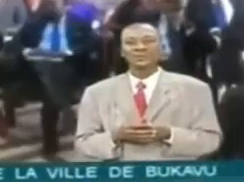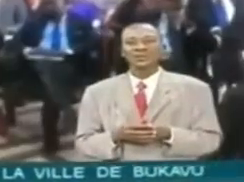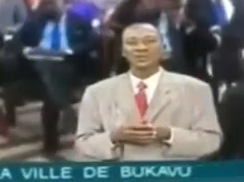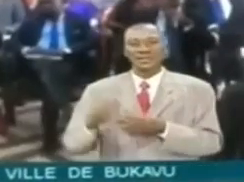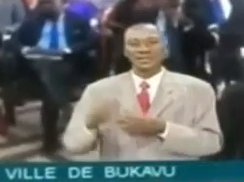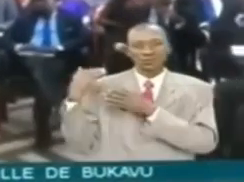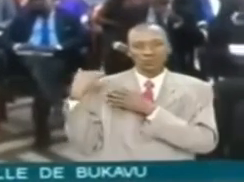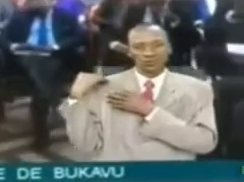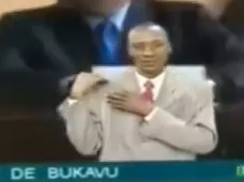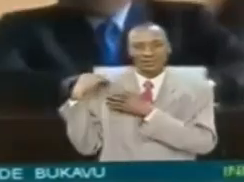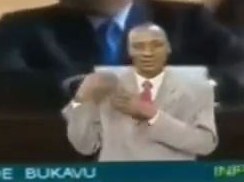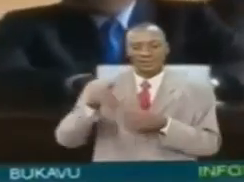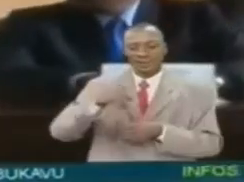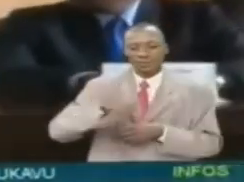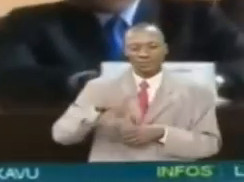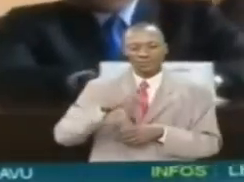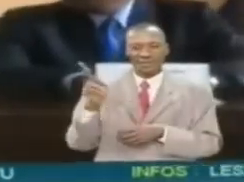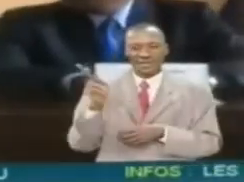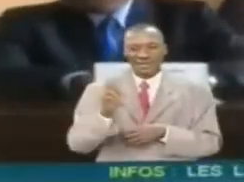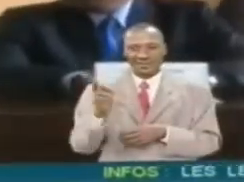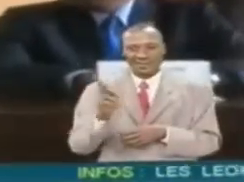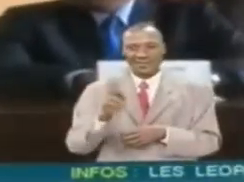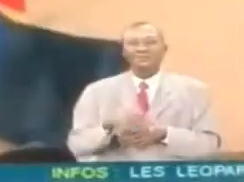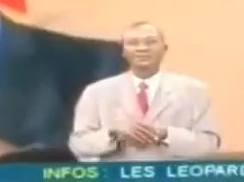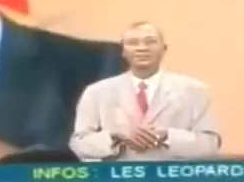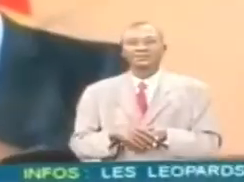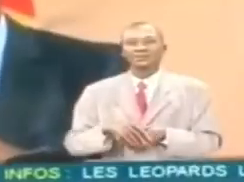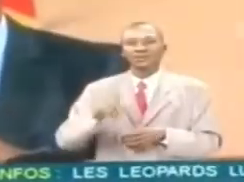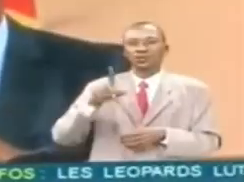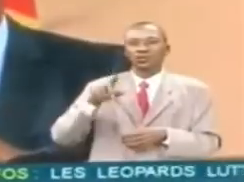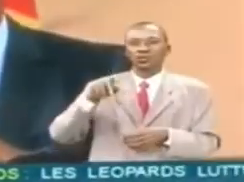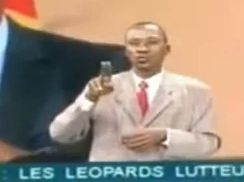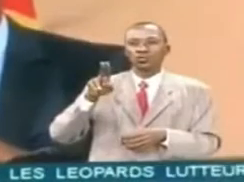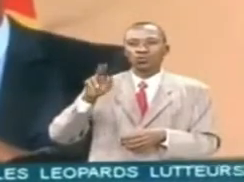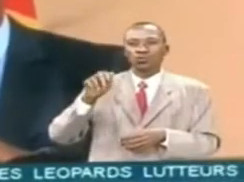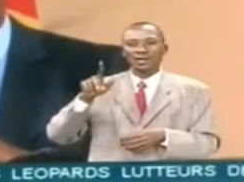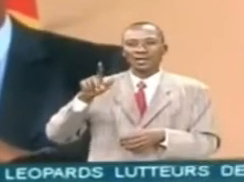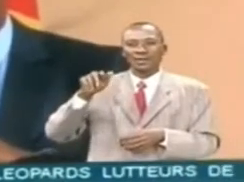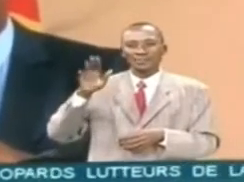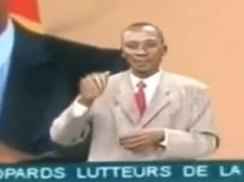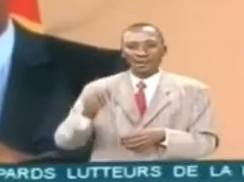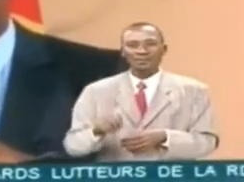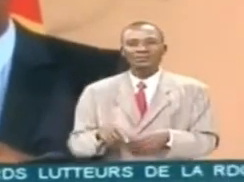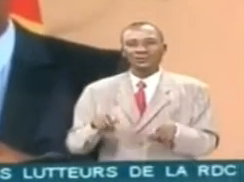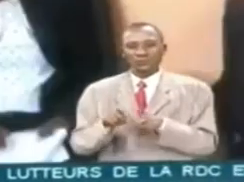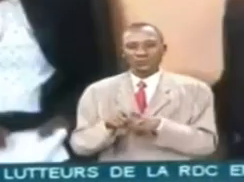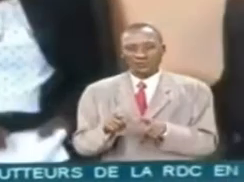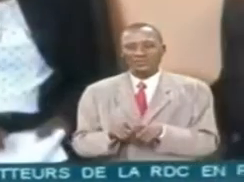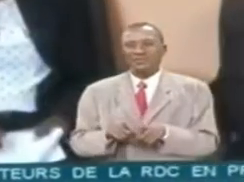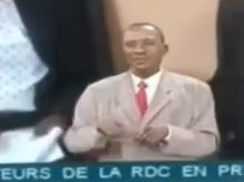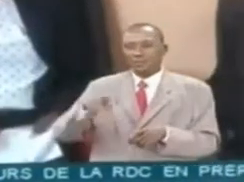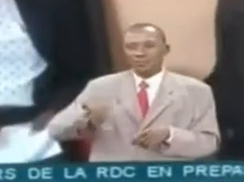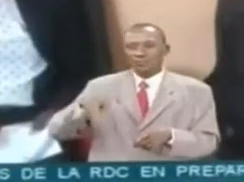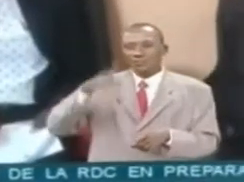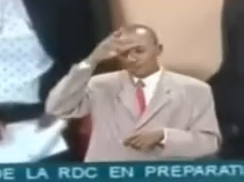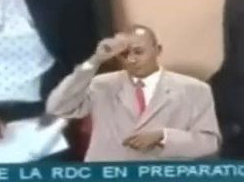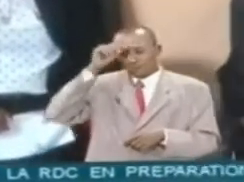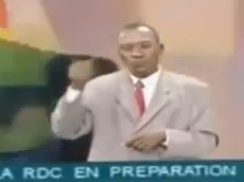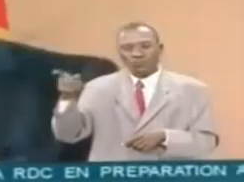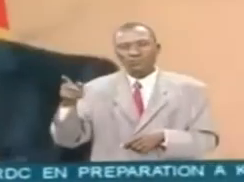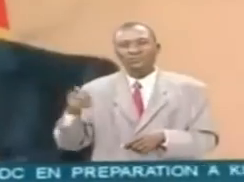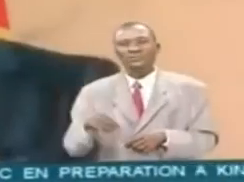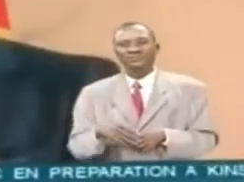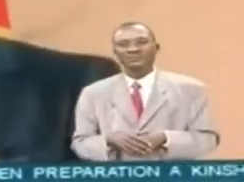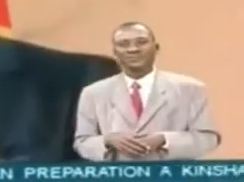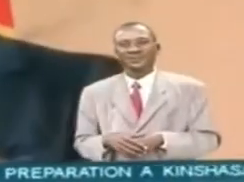provinces congolaises, de Kwango, Lualaba, Kassai et Kassai Central, ainsi que celles angolaises de Lunan Nord. Dans son speech,